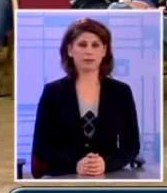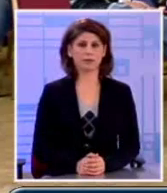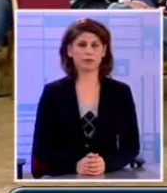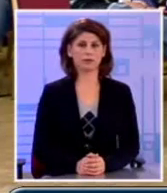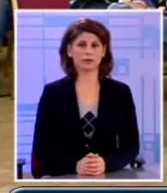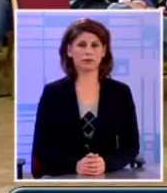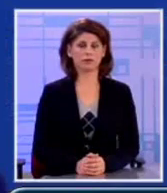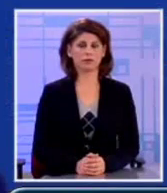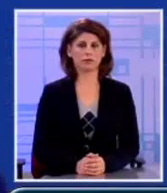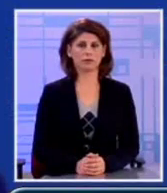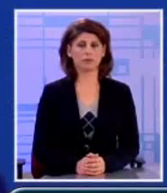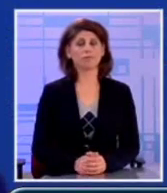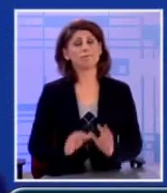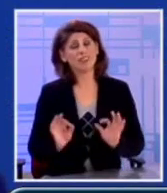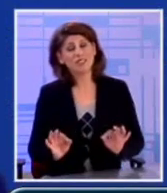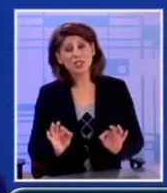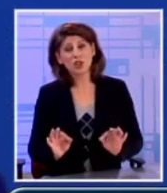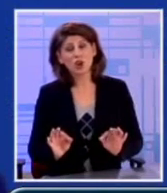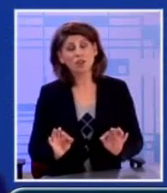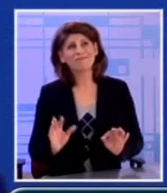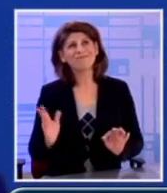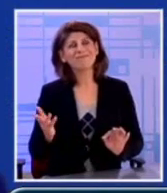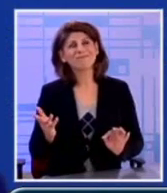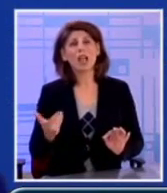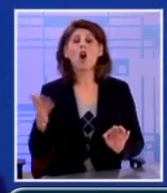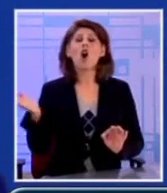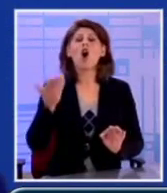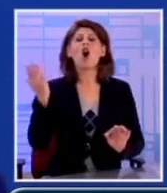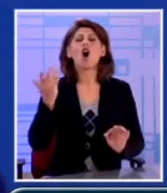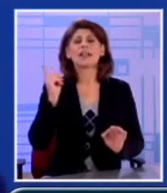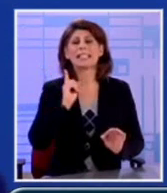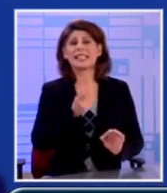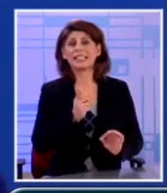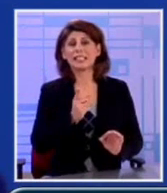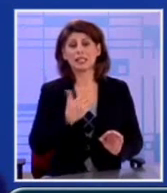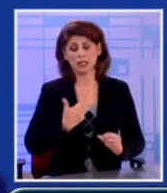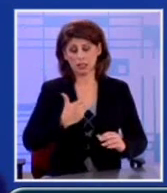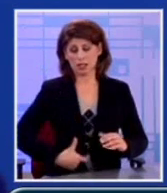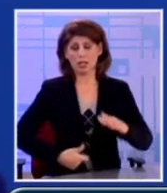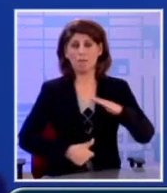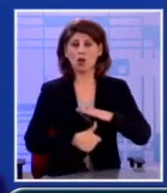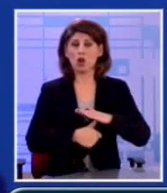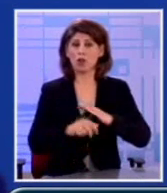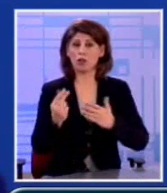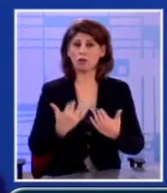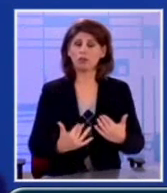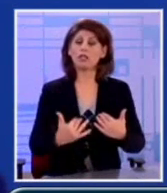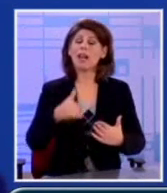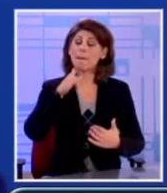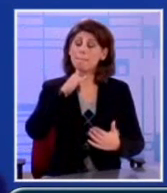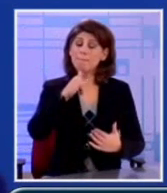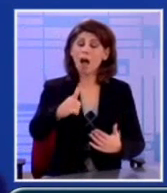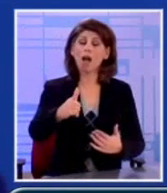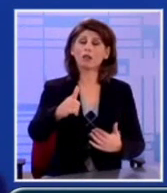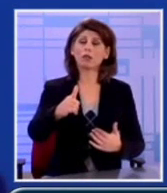προδήλως, όσοι και αν είναι οι κριτικοί, ως Πρόεδρος της Βουλής θα δίνω πάντοτε το βήμα και